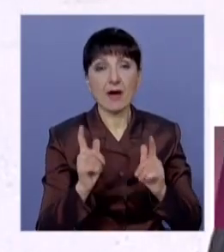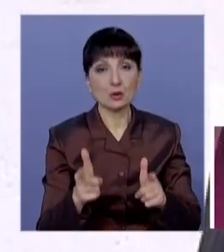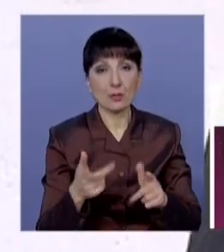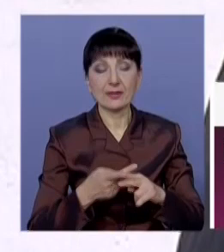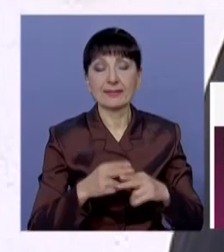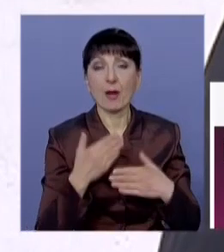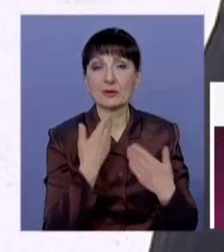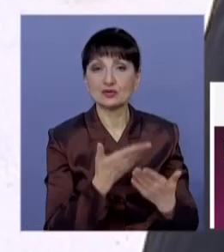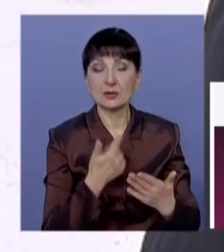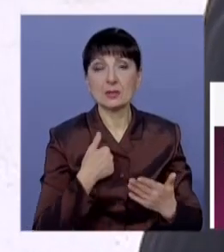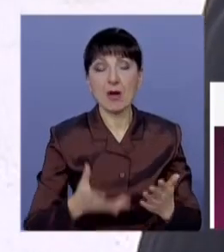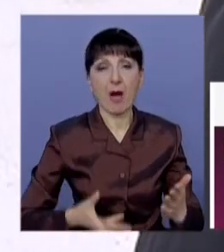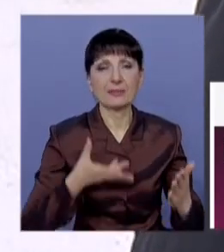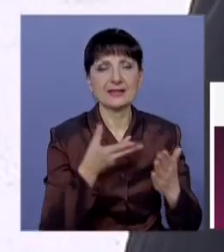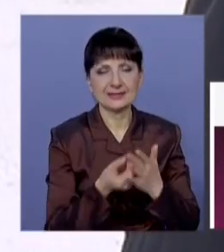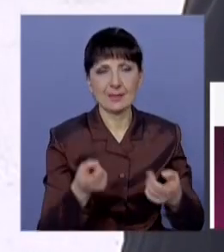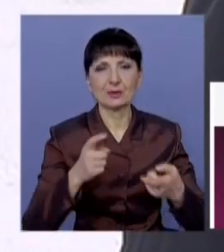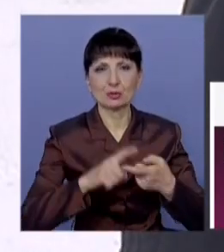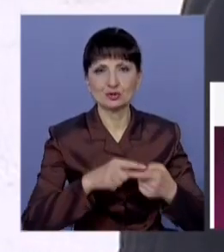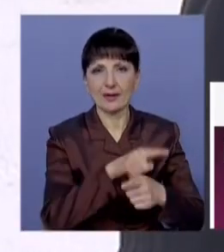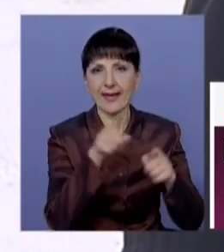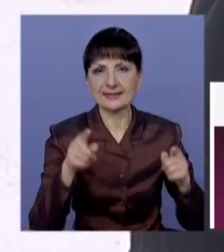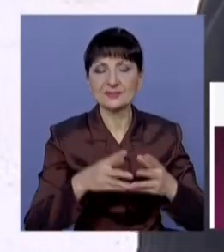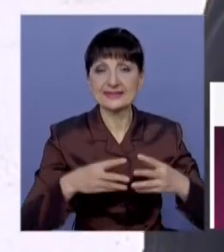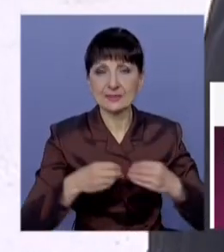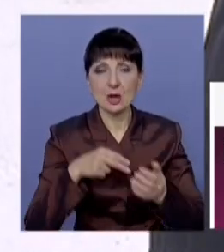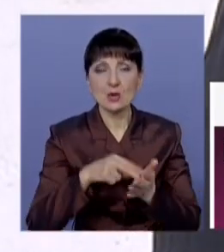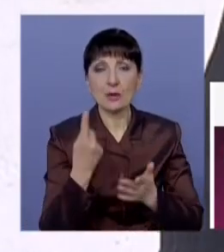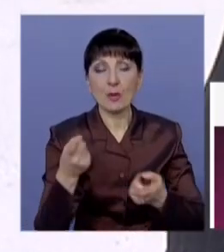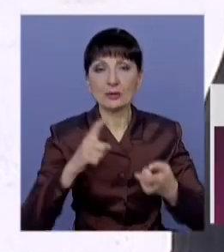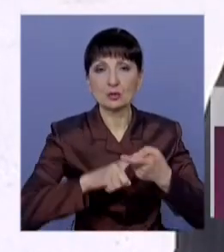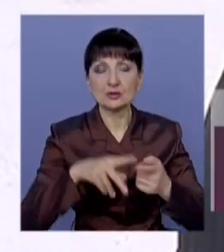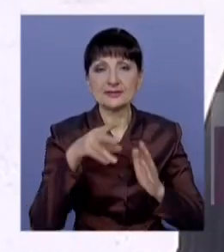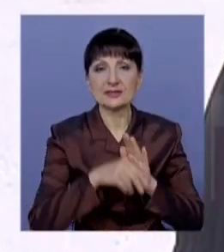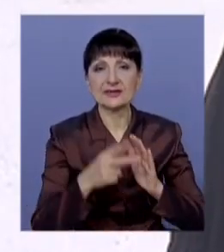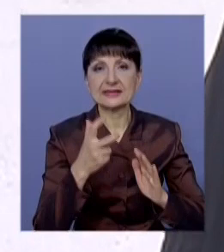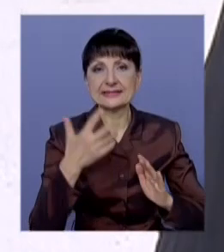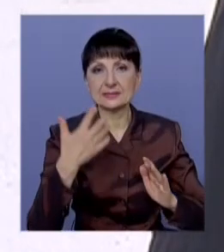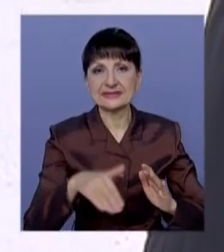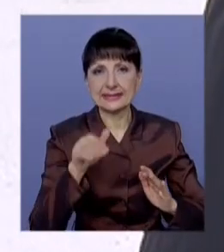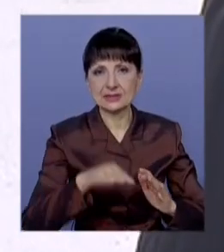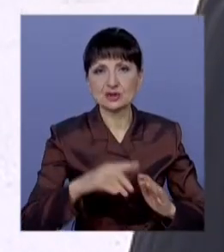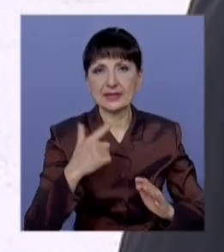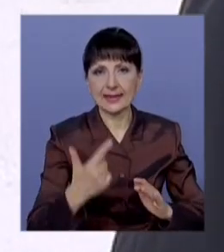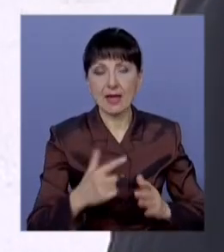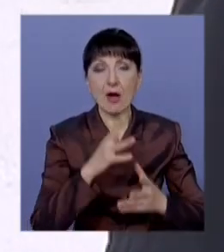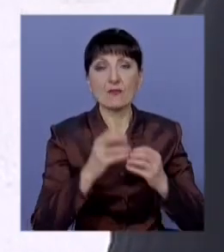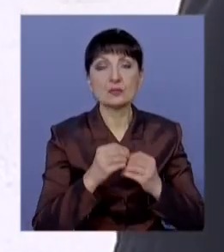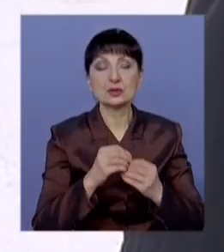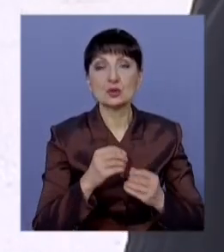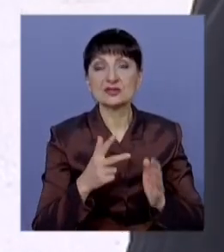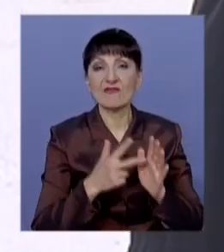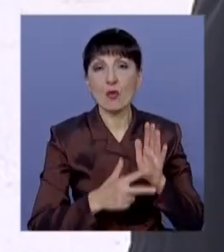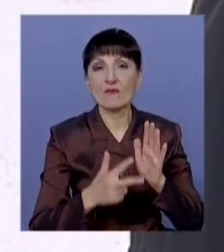данное обращение, и мы оплатили подключение этим семьям. Стоимость одного подключения составила 350 тысяч тенге. В общей сложности